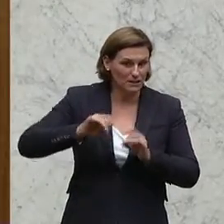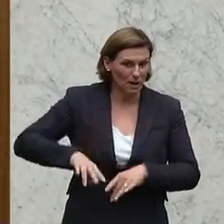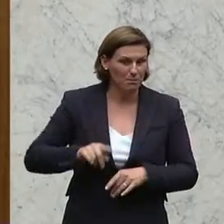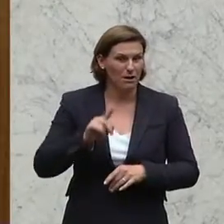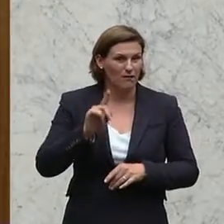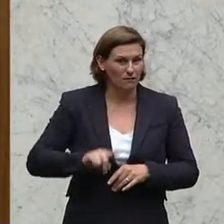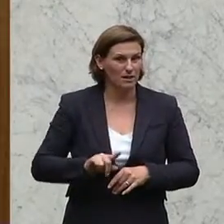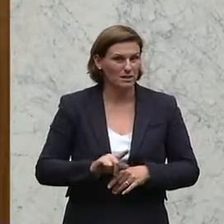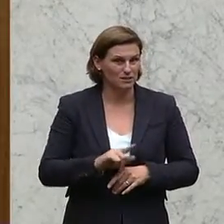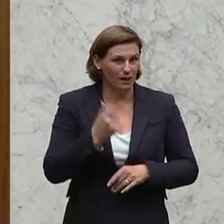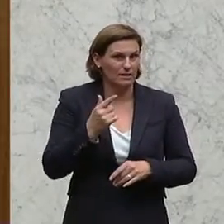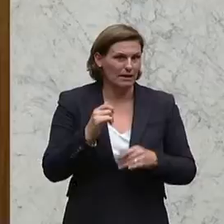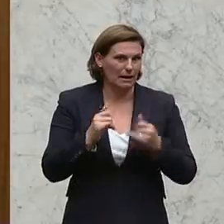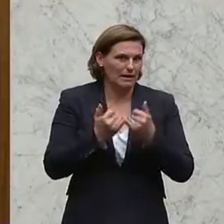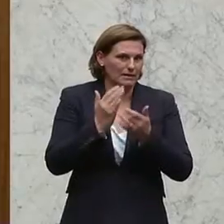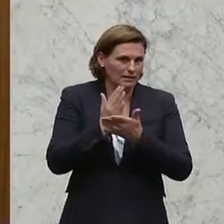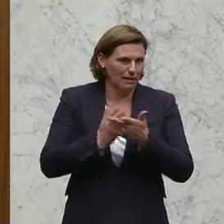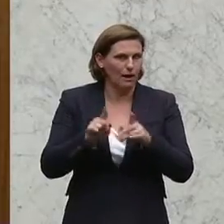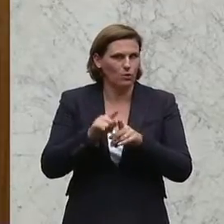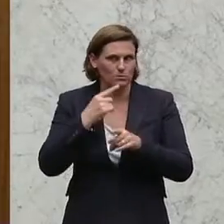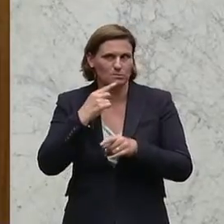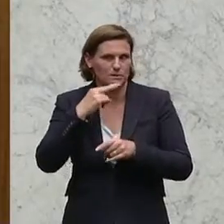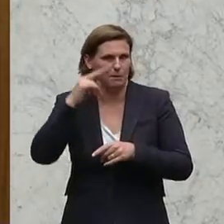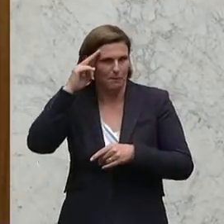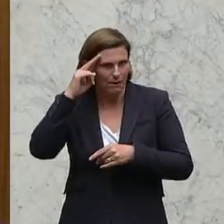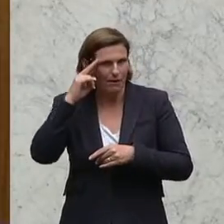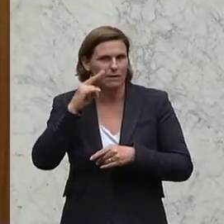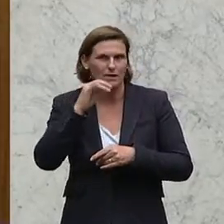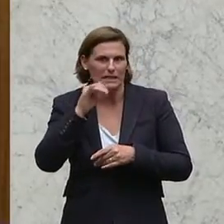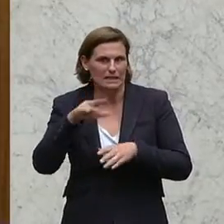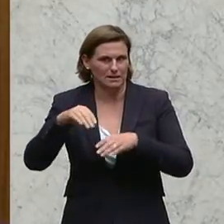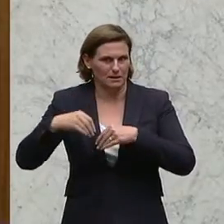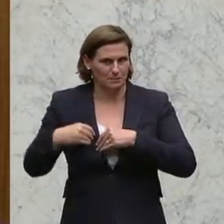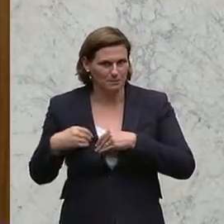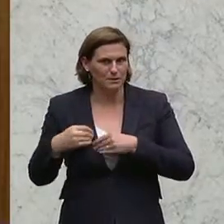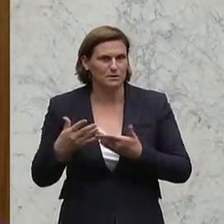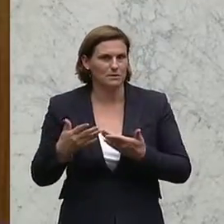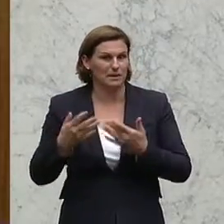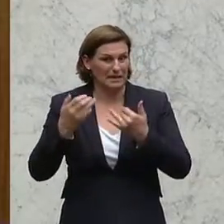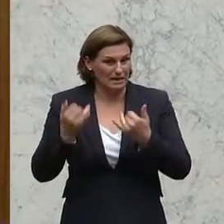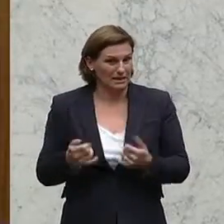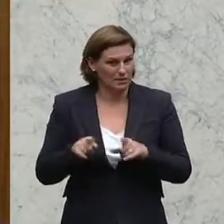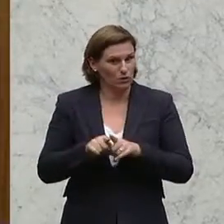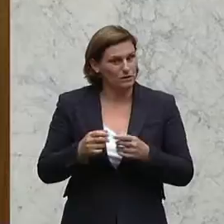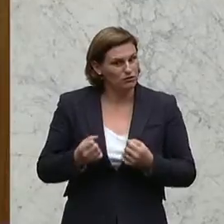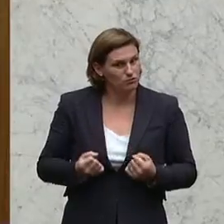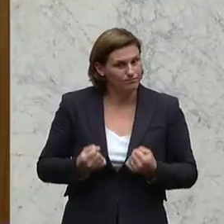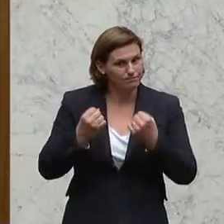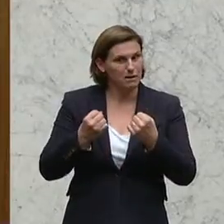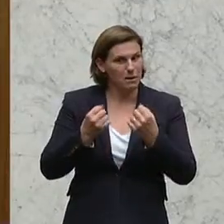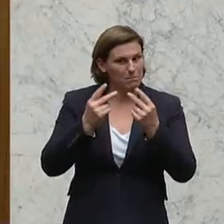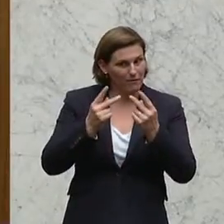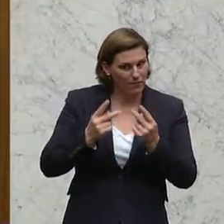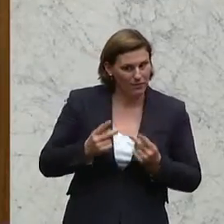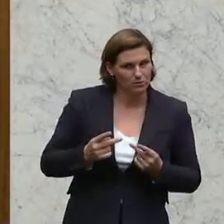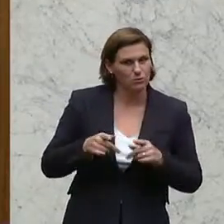Elternteil, auch Vater genannt, nicht nehmen würde. Also das heißt, hier haben wir eine stärkere